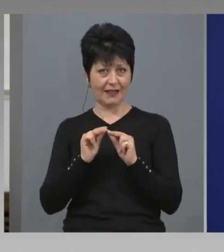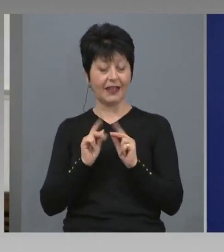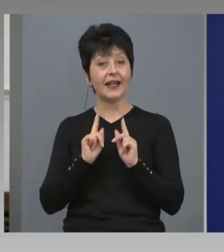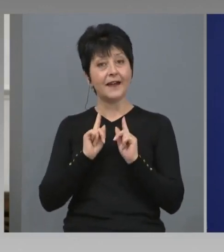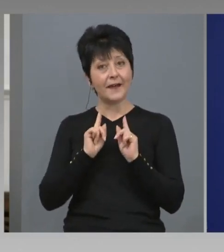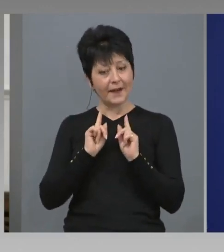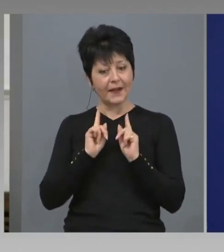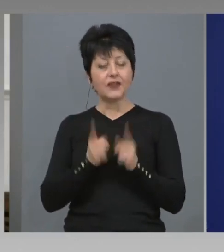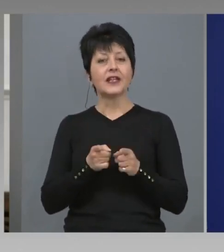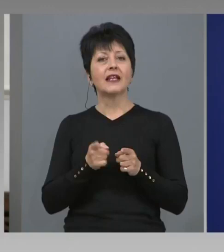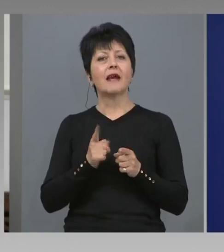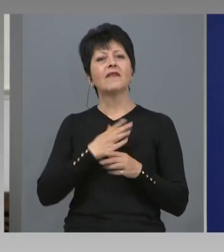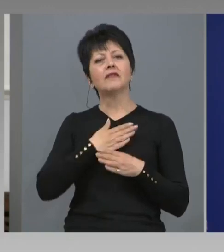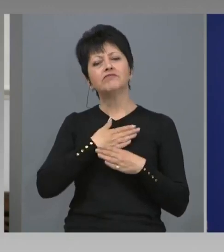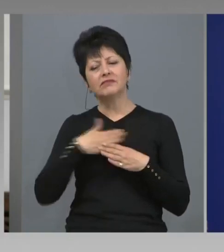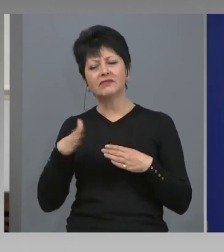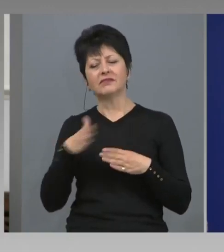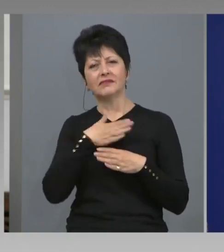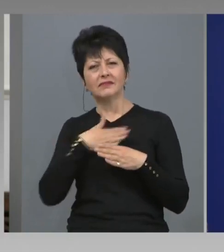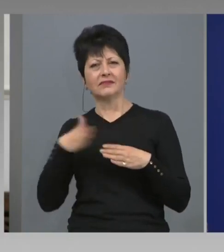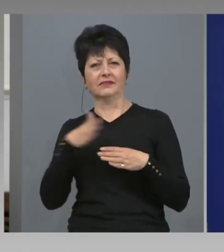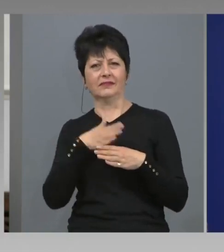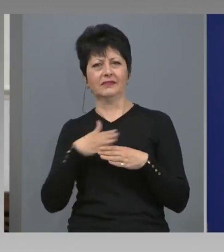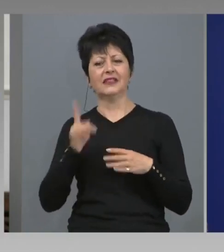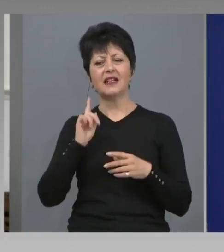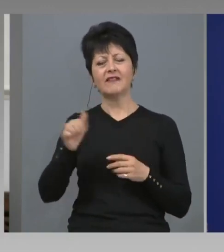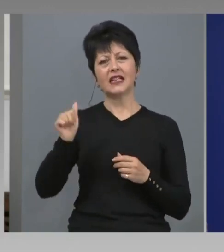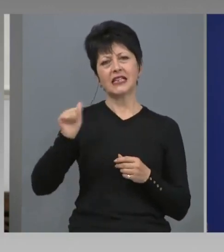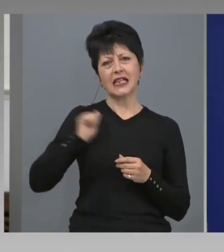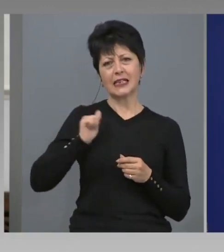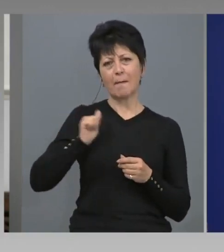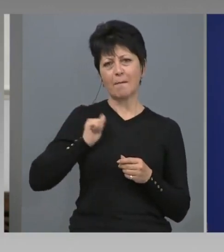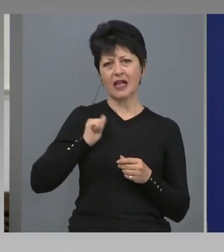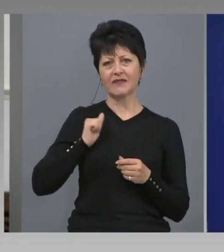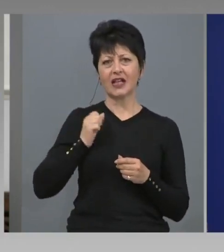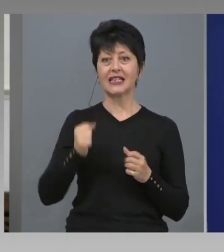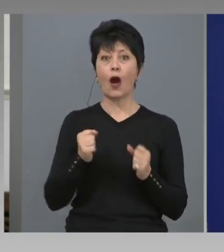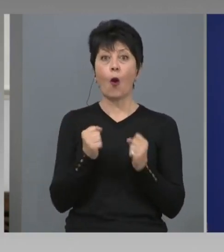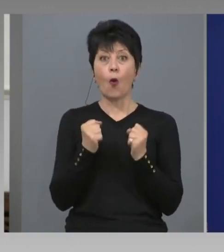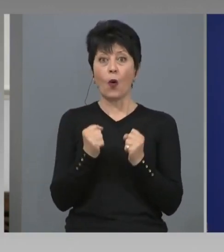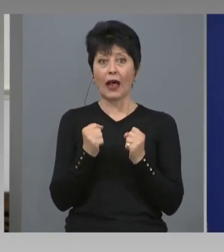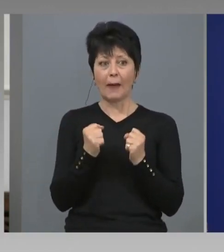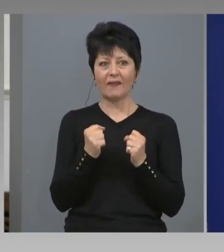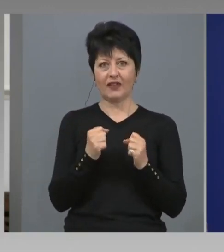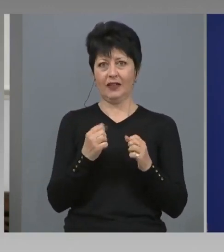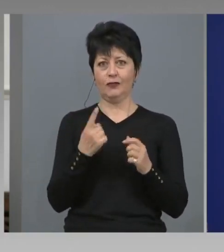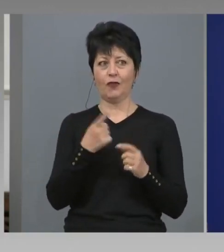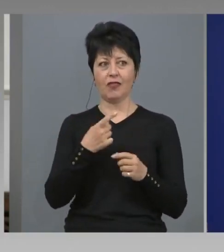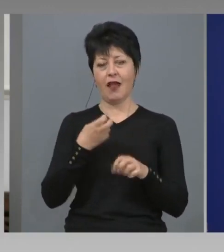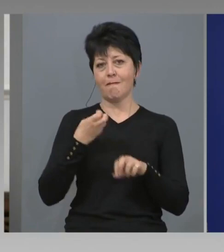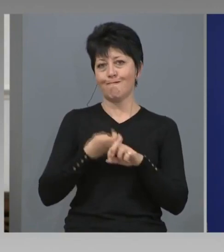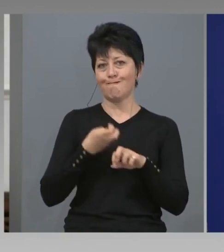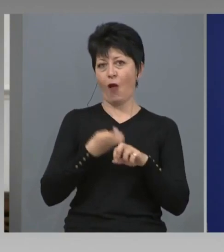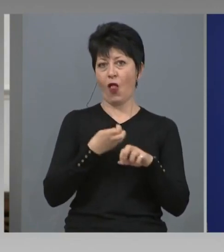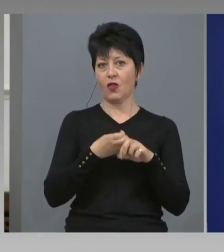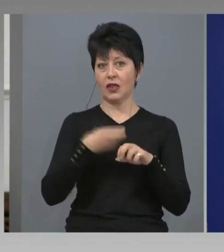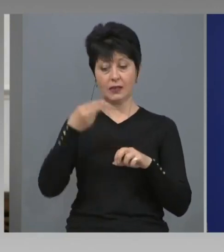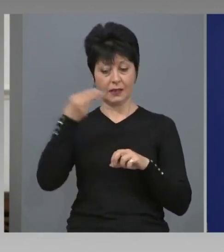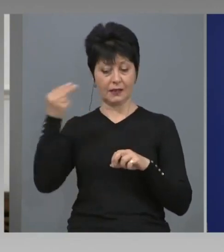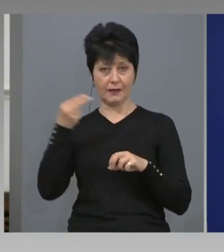трябва непрекъснато и да се запази като устойчива тенденция укрепването на болниците. Укрепването на